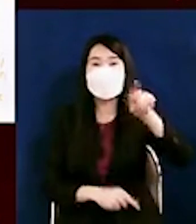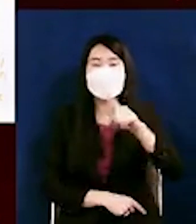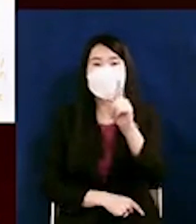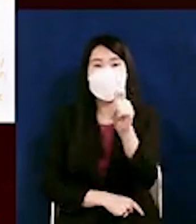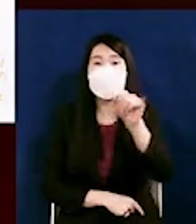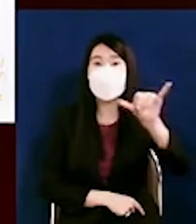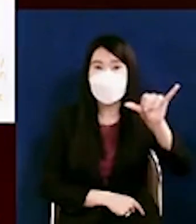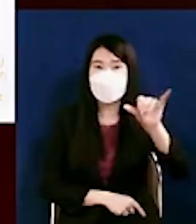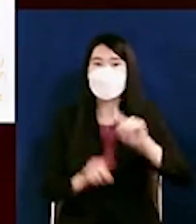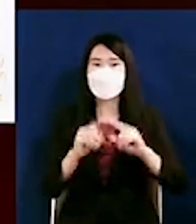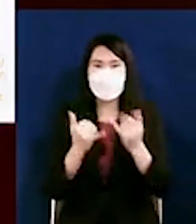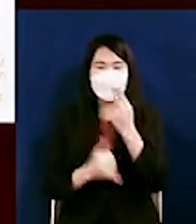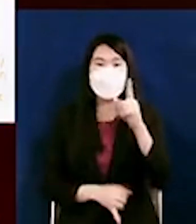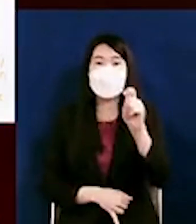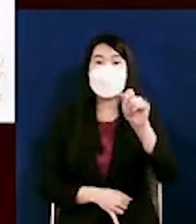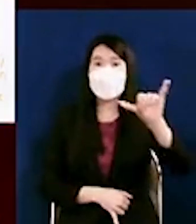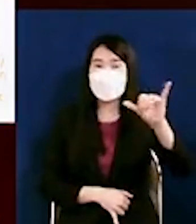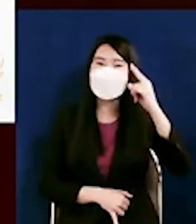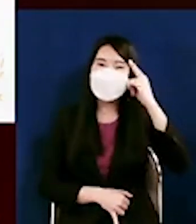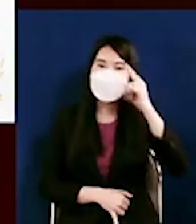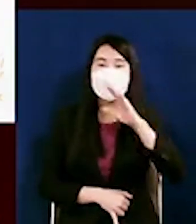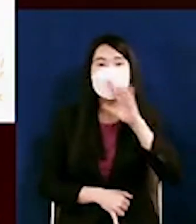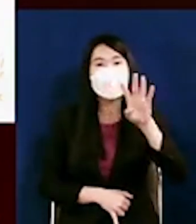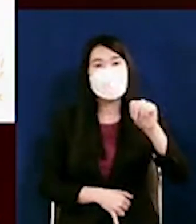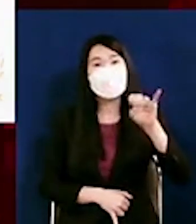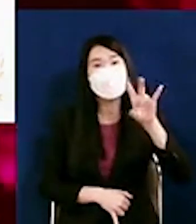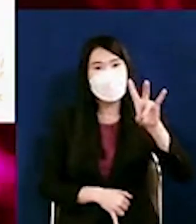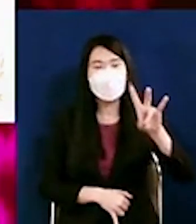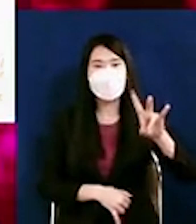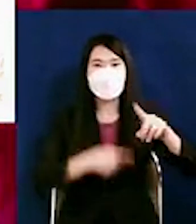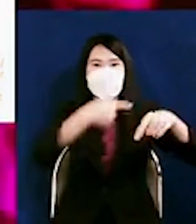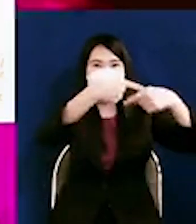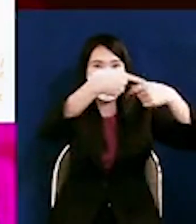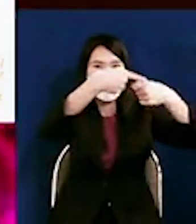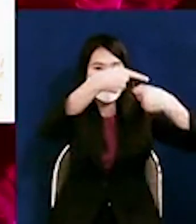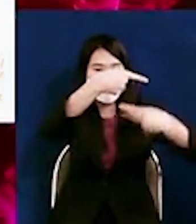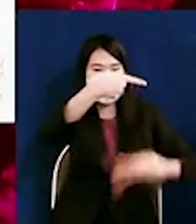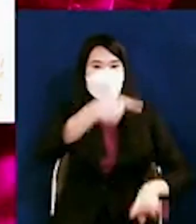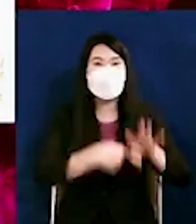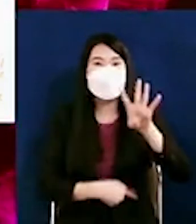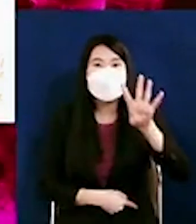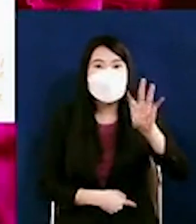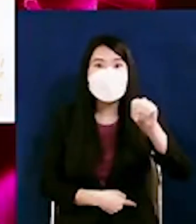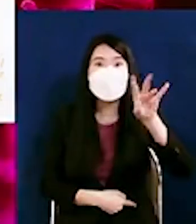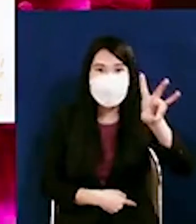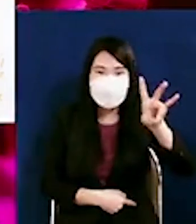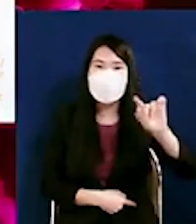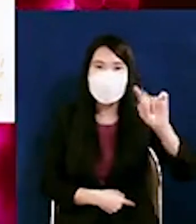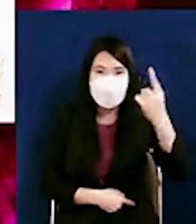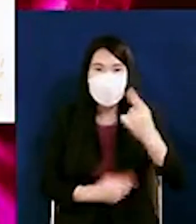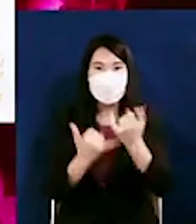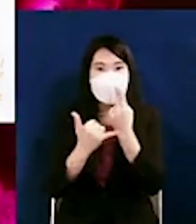นี้มี AY เกิดขึ้นมา47ชนิดนะครับเป็น AY 1ถึง AY 47น